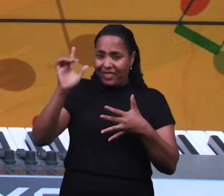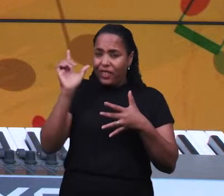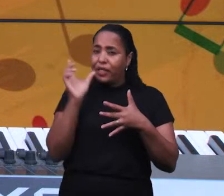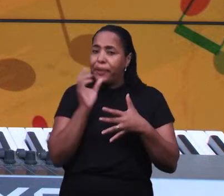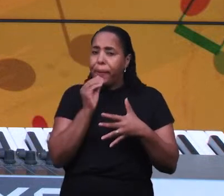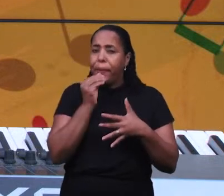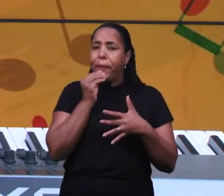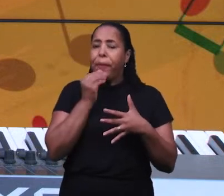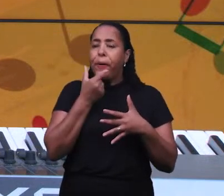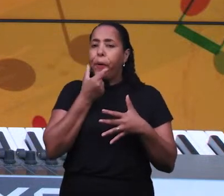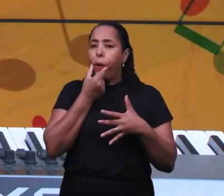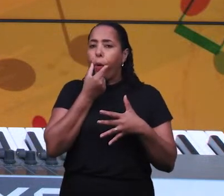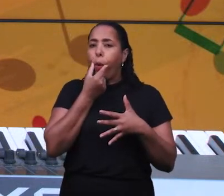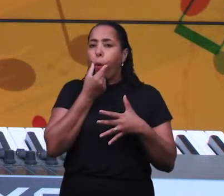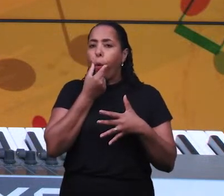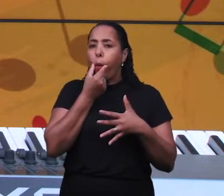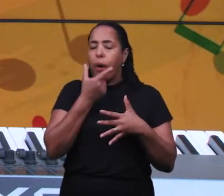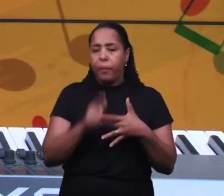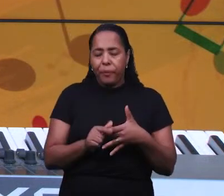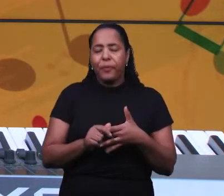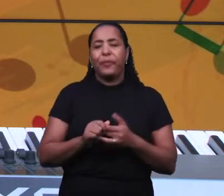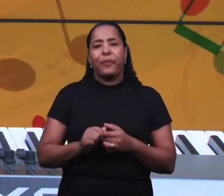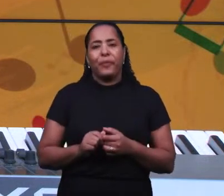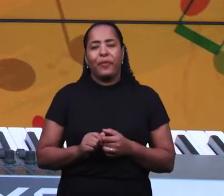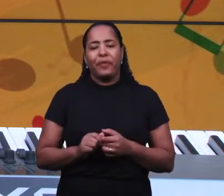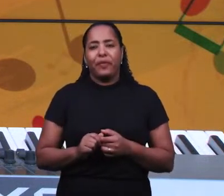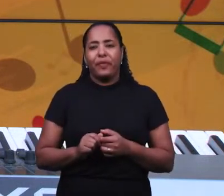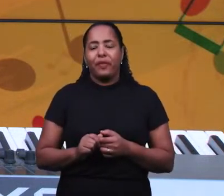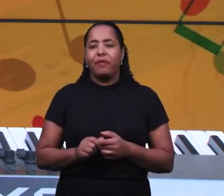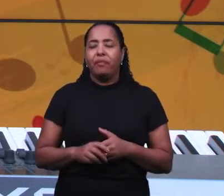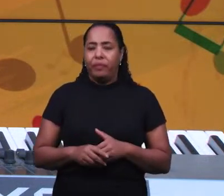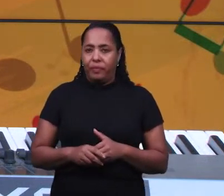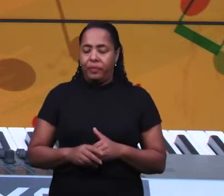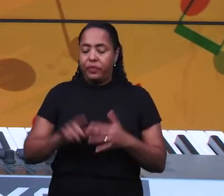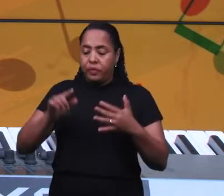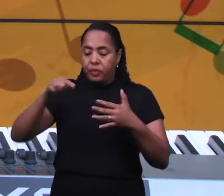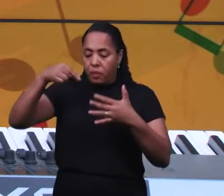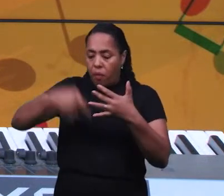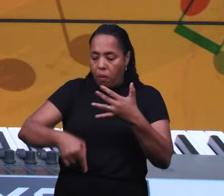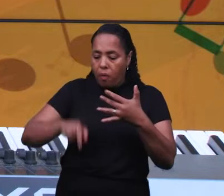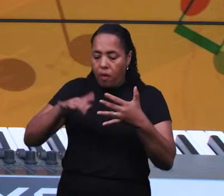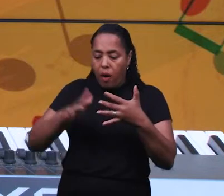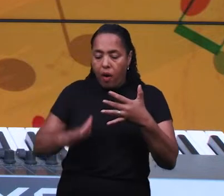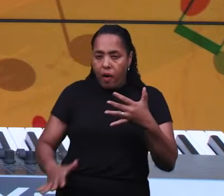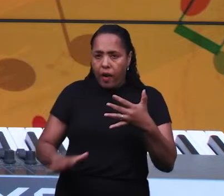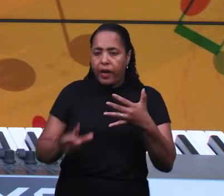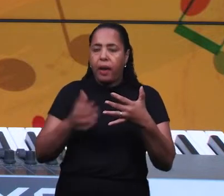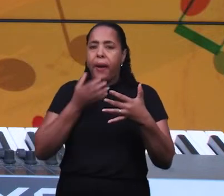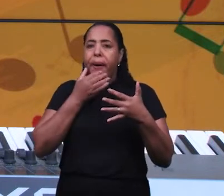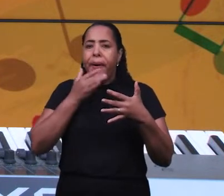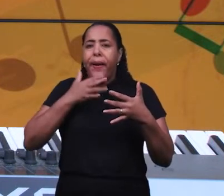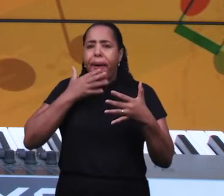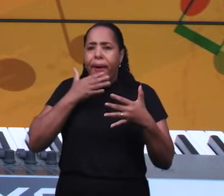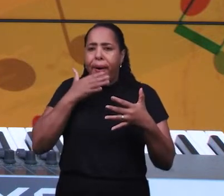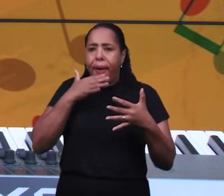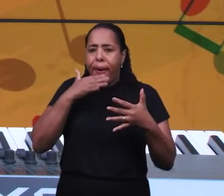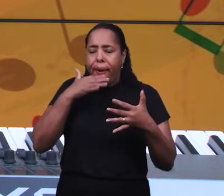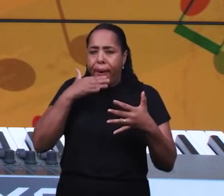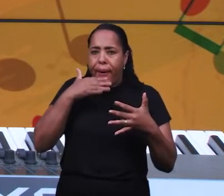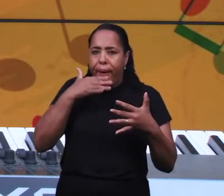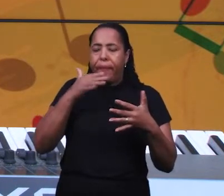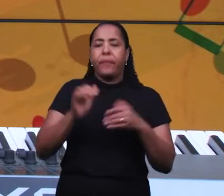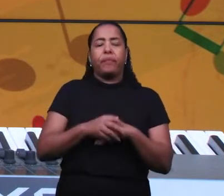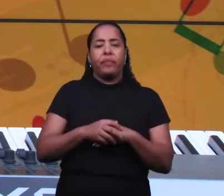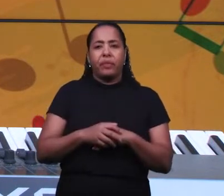petit. On va serrer plus la bouche pour faire le son aigu. Le son grave, on doit avoir